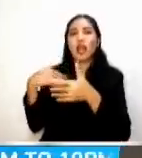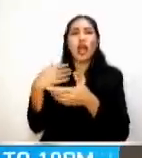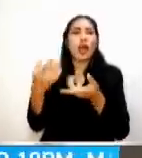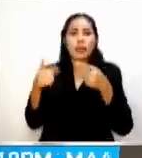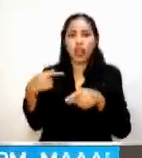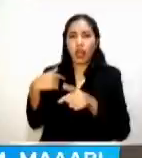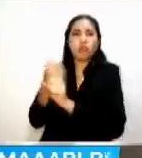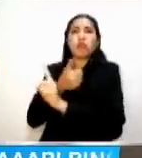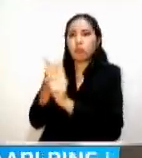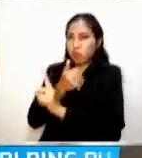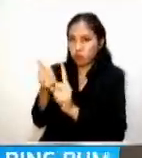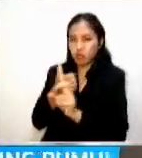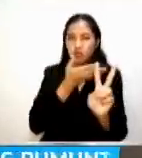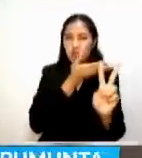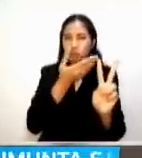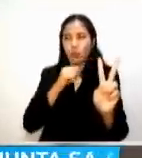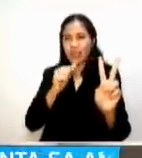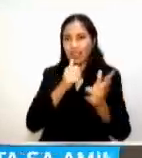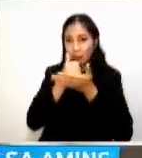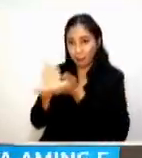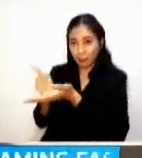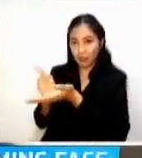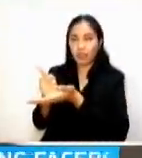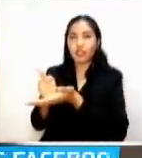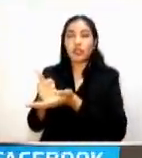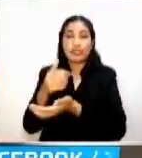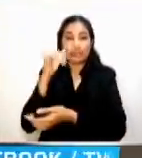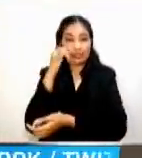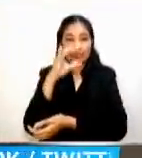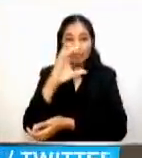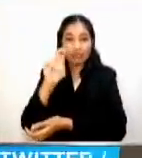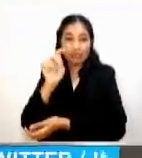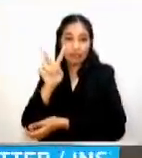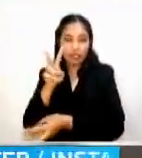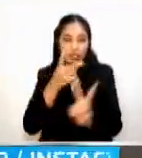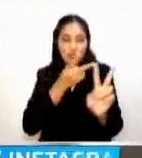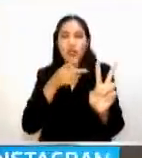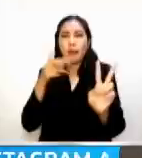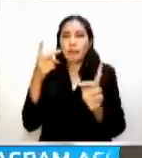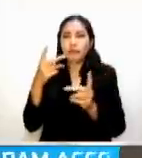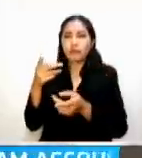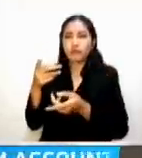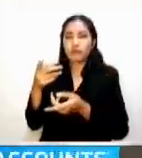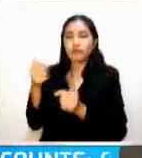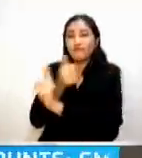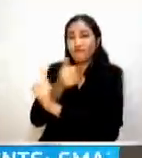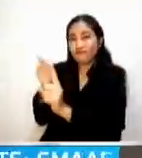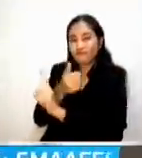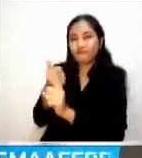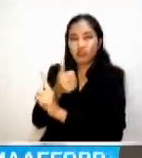imbestigasyon ng pamunuan ng building kung saan nakita sa kanilang CCTV na sinasaktan ni Brandon Elliott ang 65-year-old na